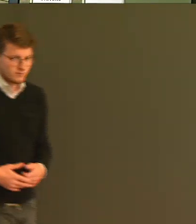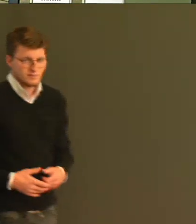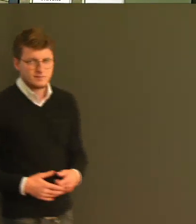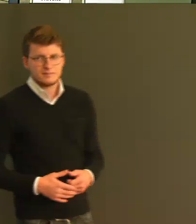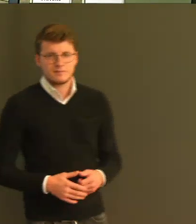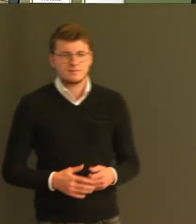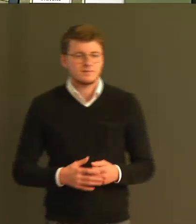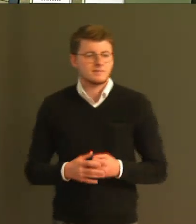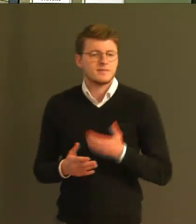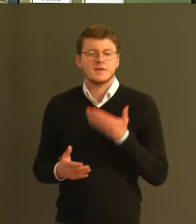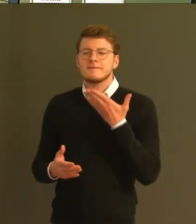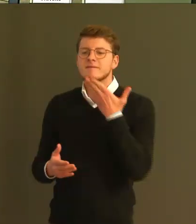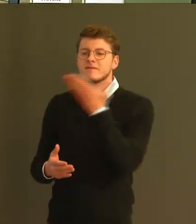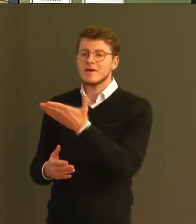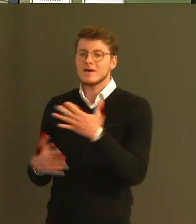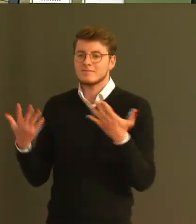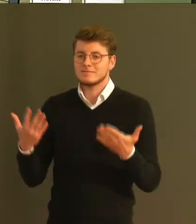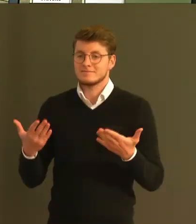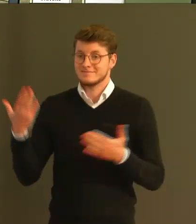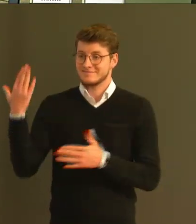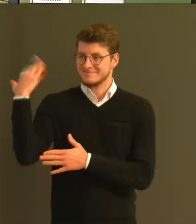at il